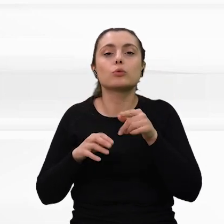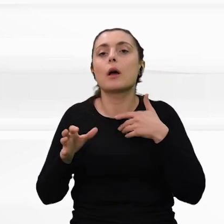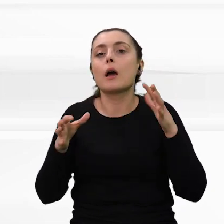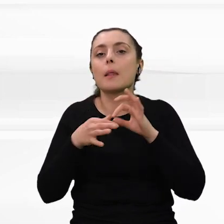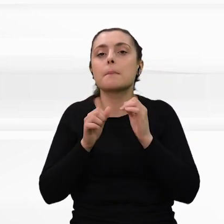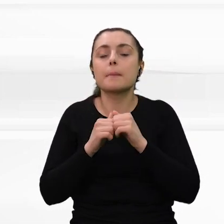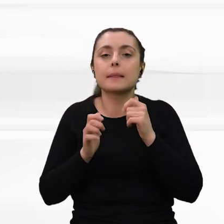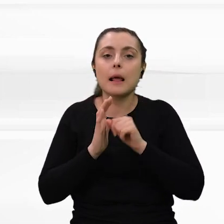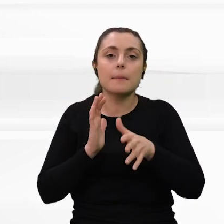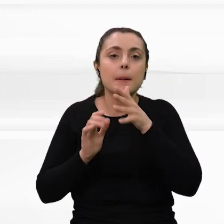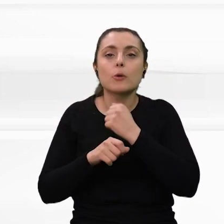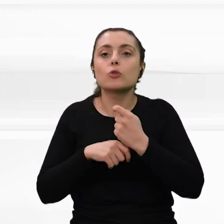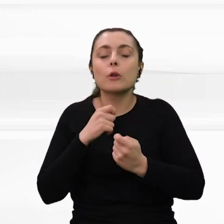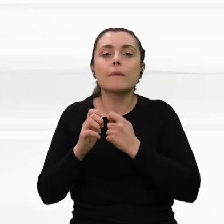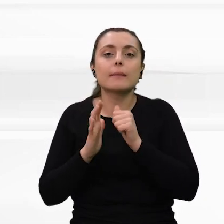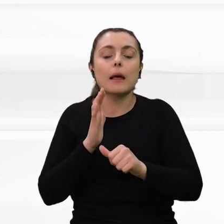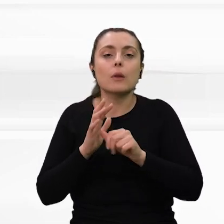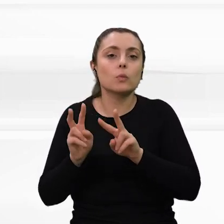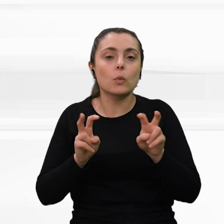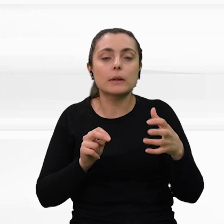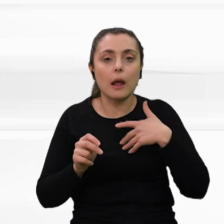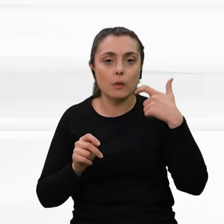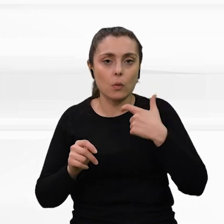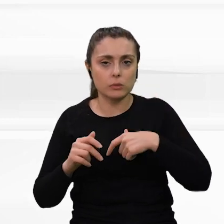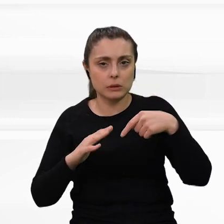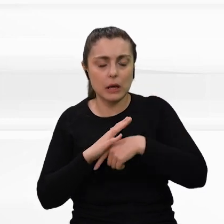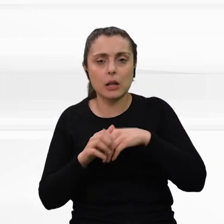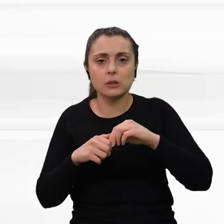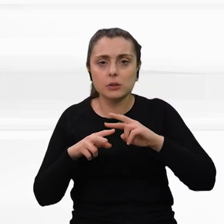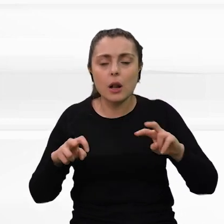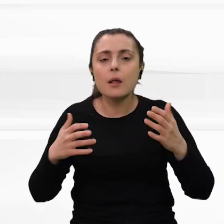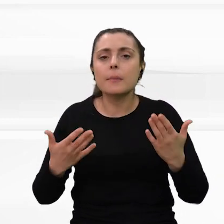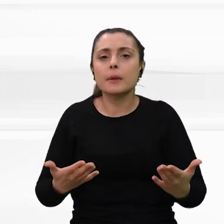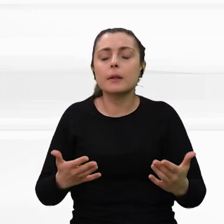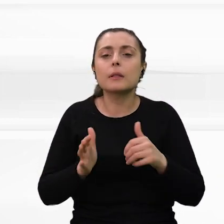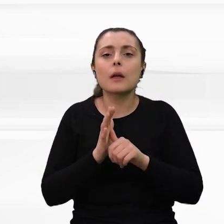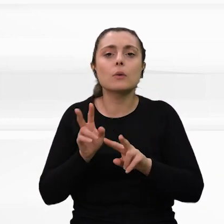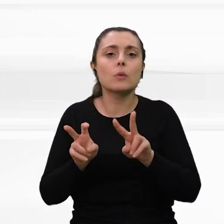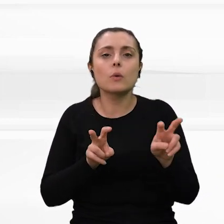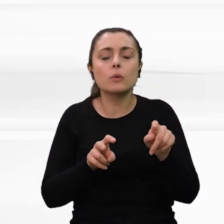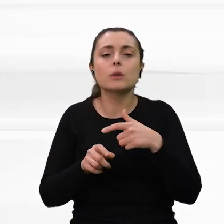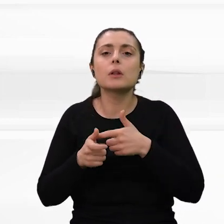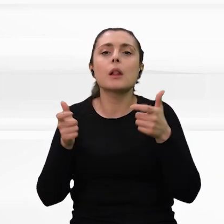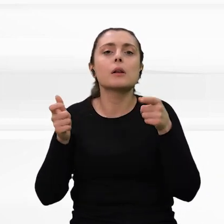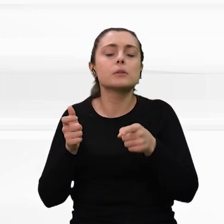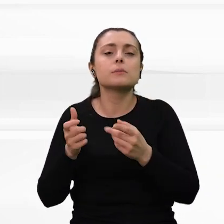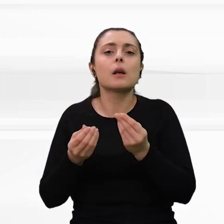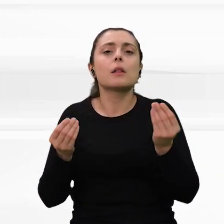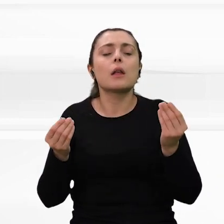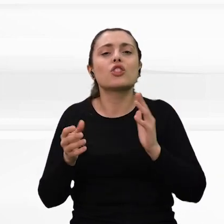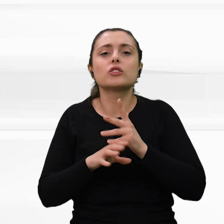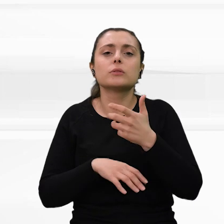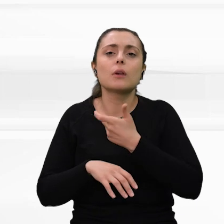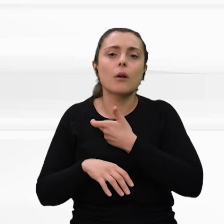Bununla birlikte Tarih biliminin görevi Tarihi olayları kendi özellikleri içinde incelemektir bu Tarihi olayların gelişiminde